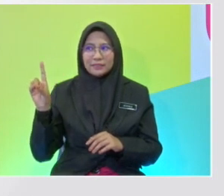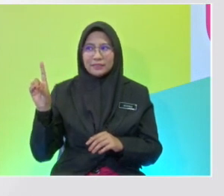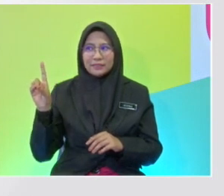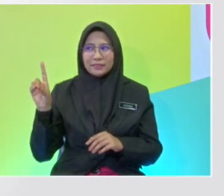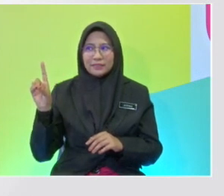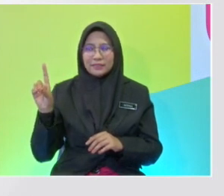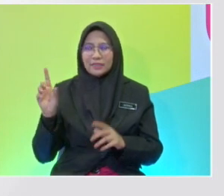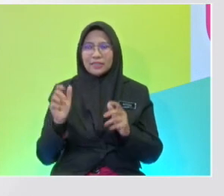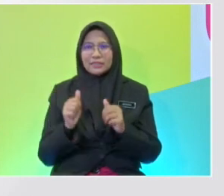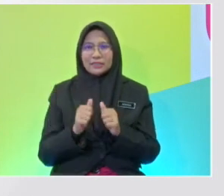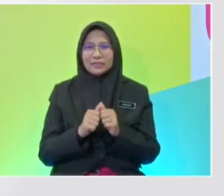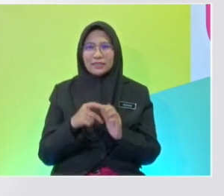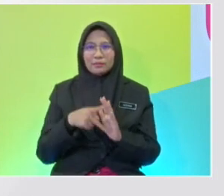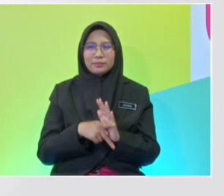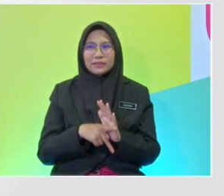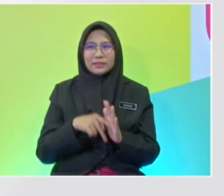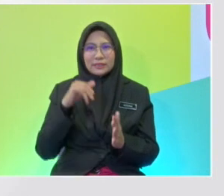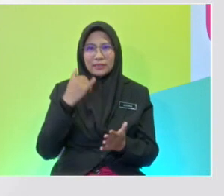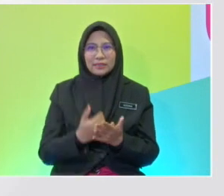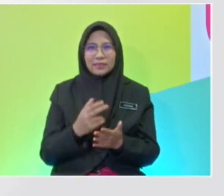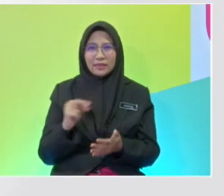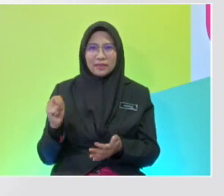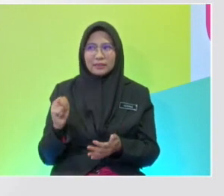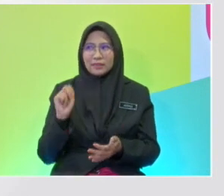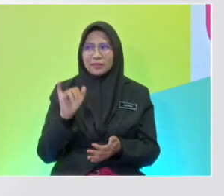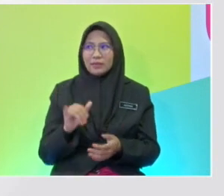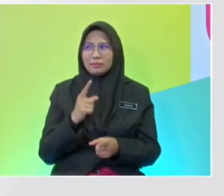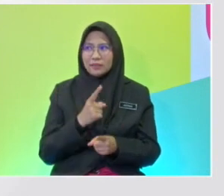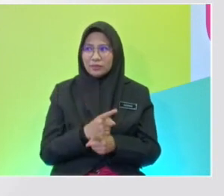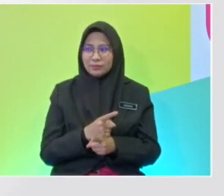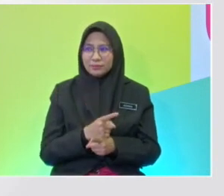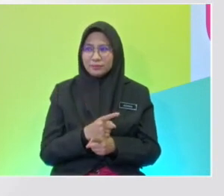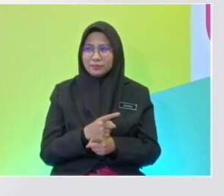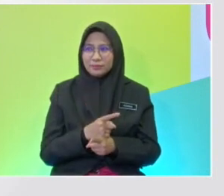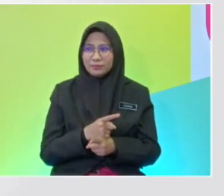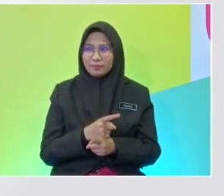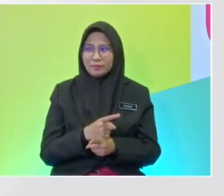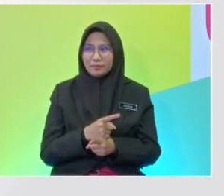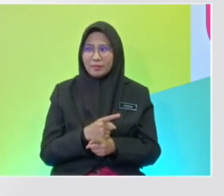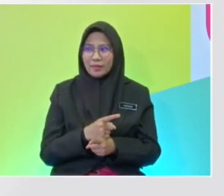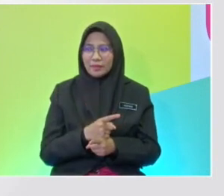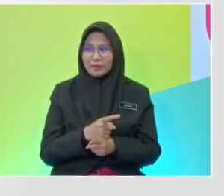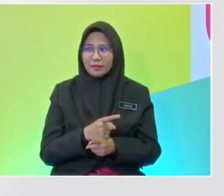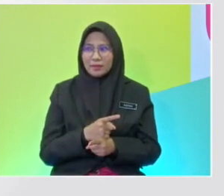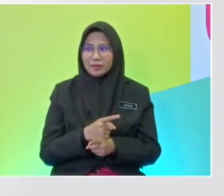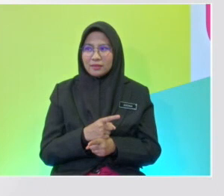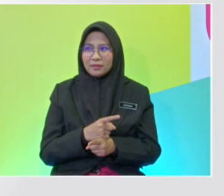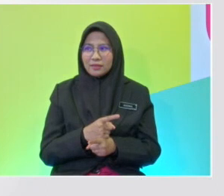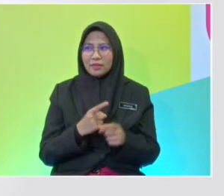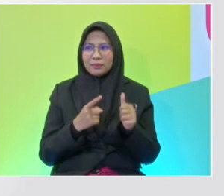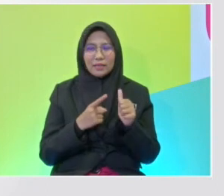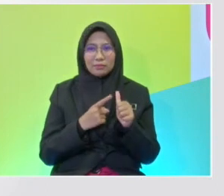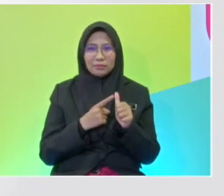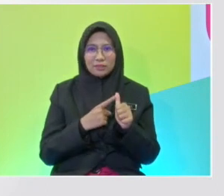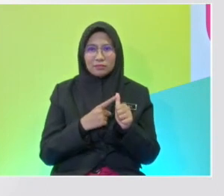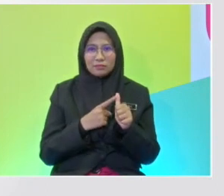dengan pernyataan berikut pada ruang jawaban kita baca betul-betul pernyataan dia tuh memecahkan Sinar cahaya